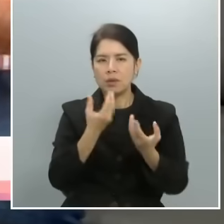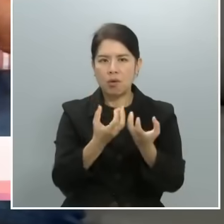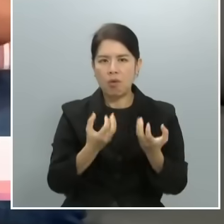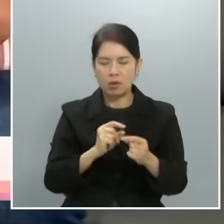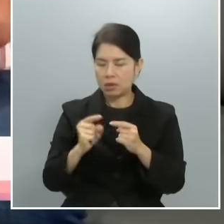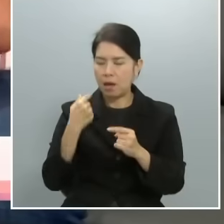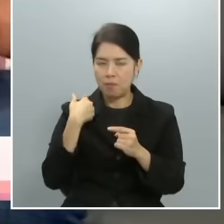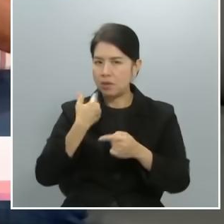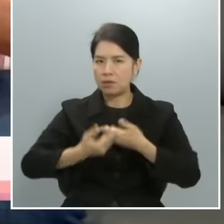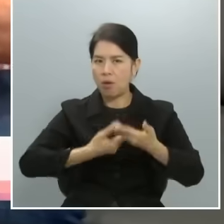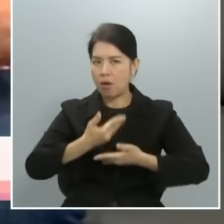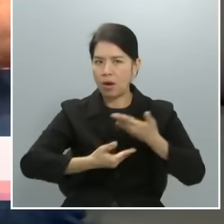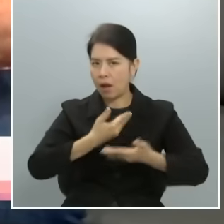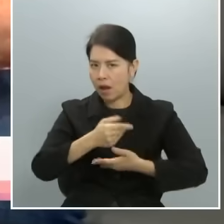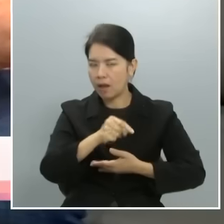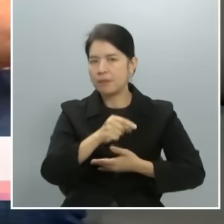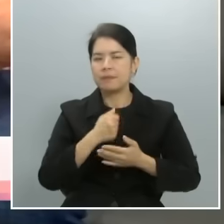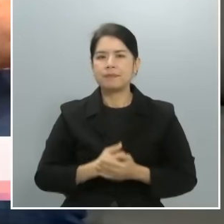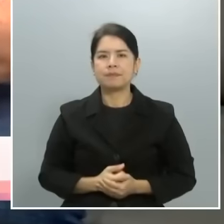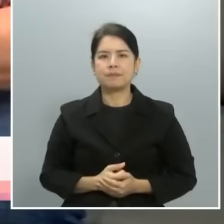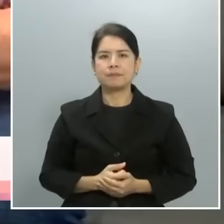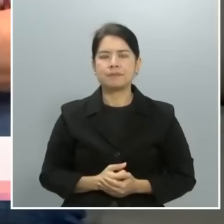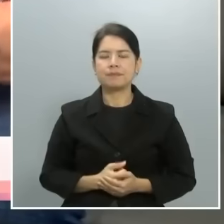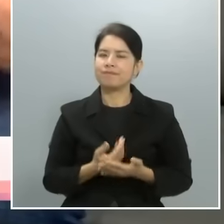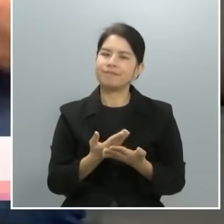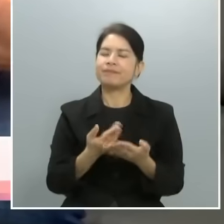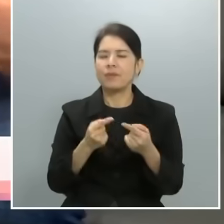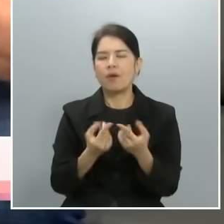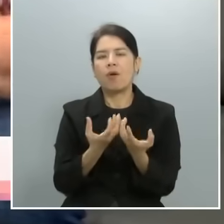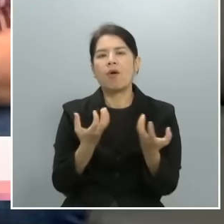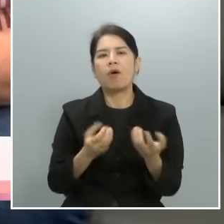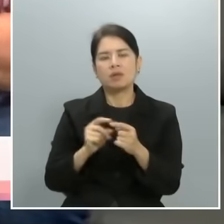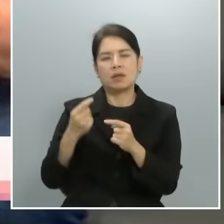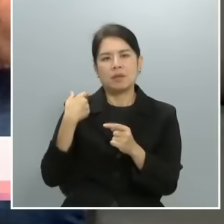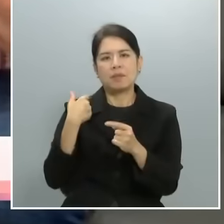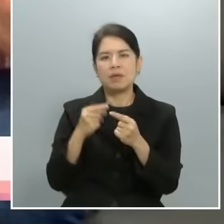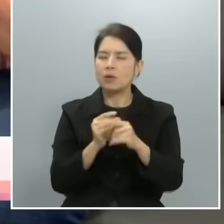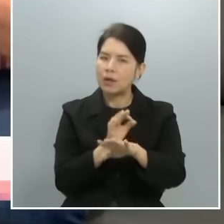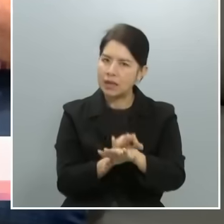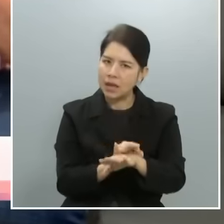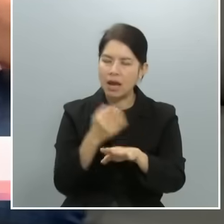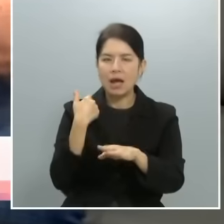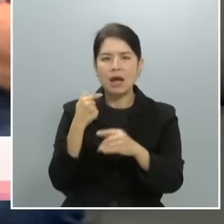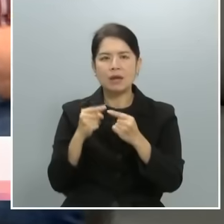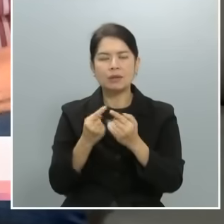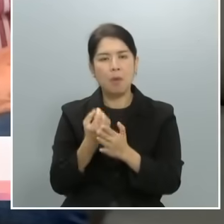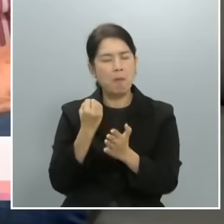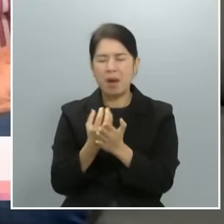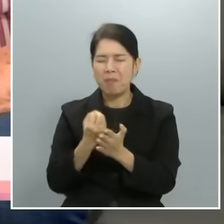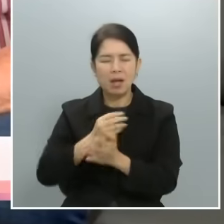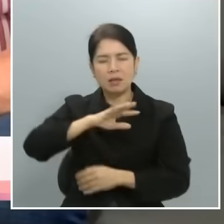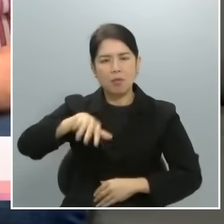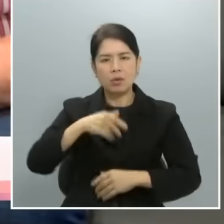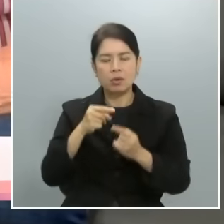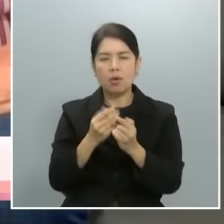ชิ้นหลายยี่ห้อก็ให้ขาย บูการีคาเทียปาเต็กฟิลิปนะปีเกสตักดิเก้ต่างๆนานาเป็น10ล้